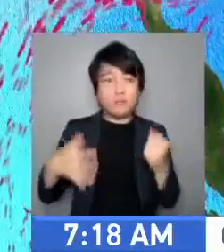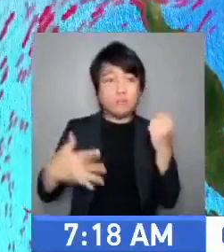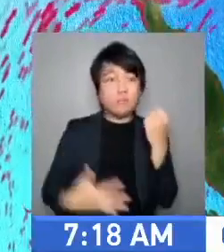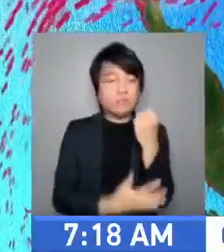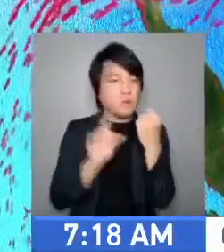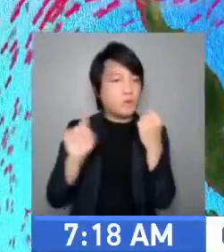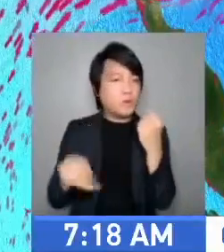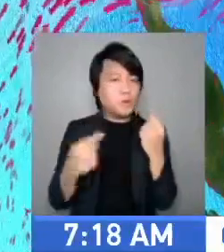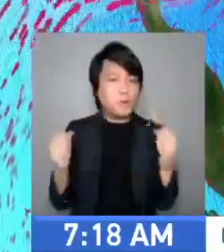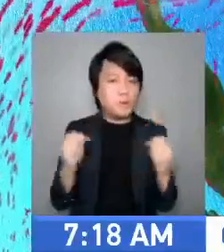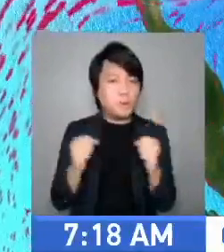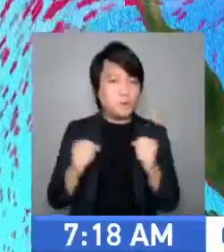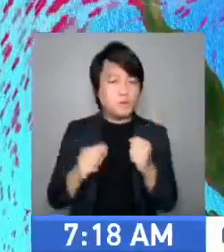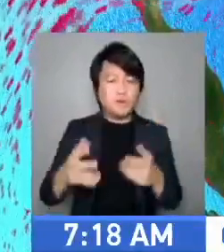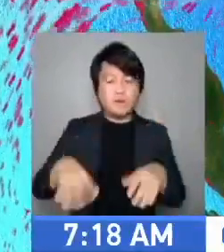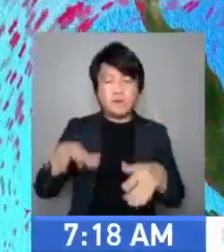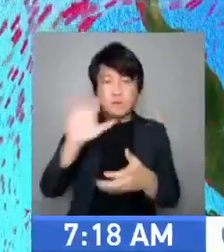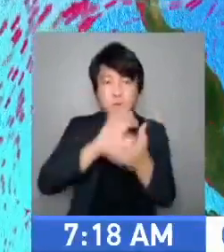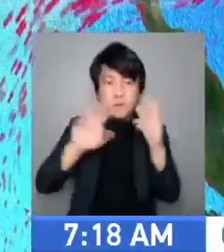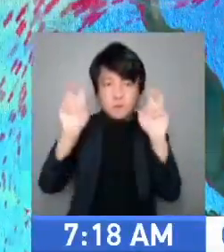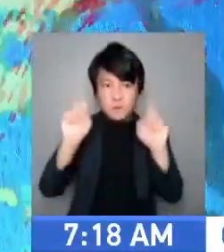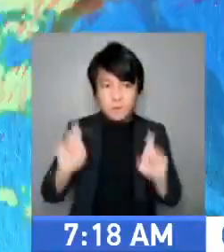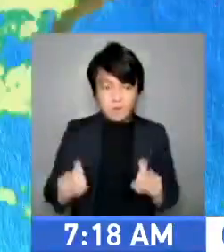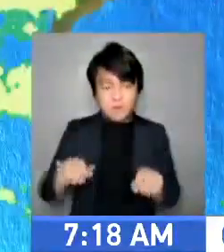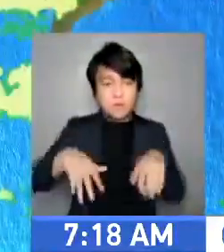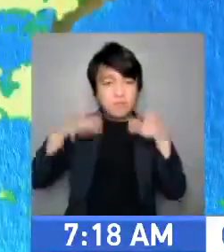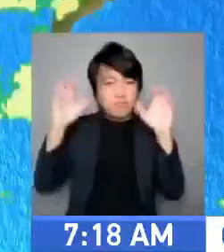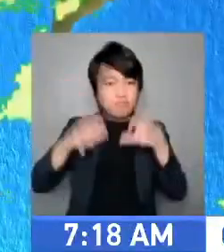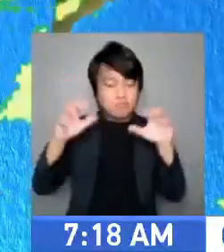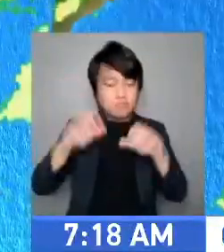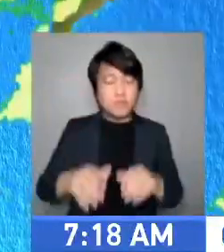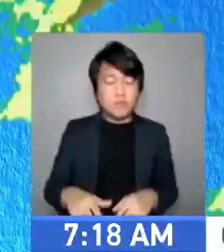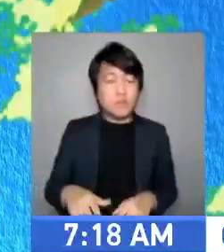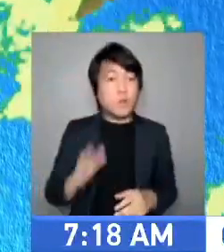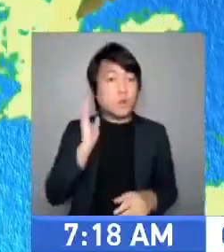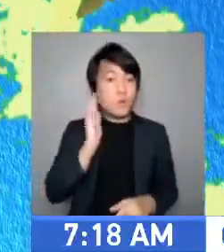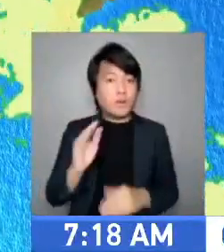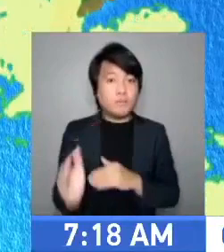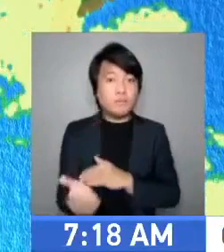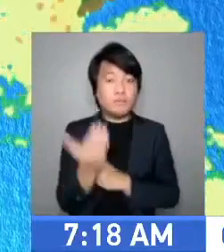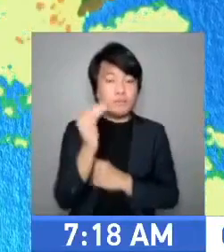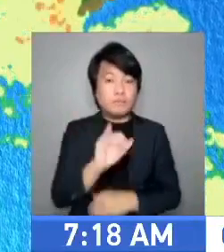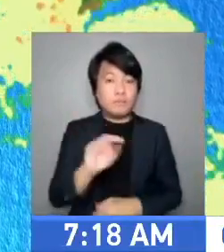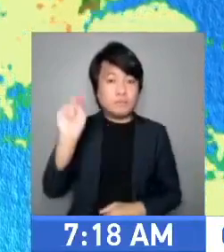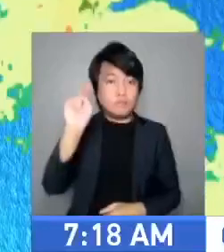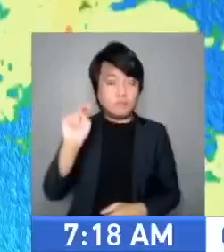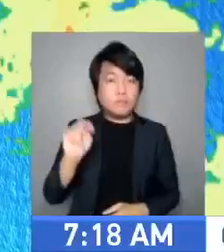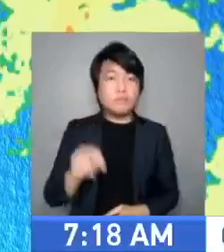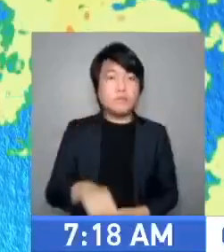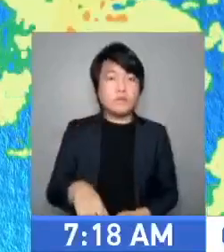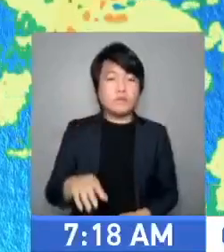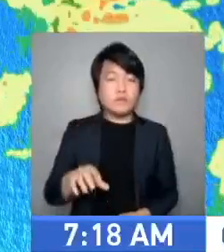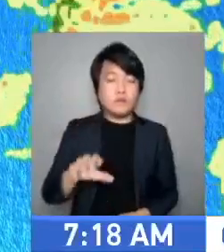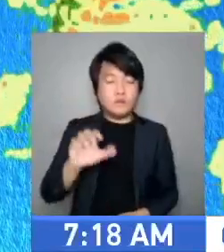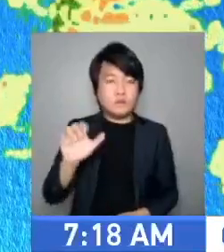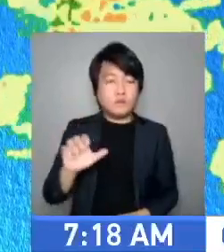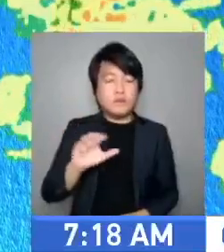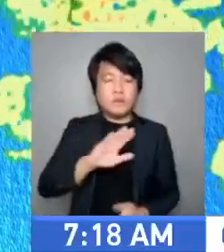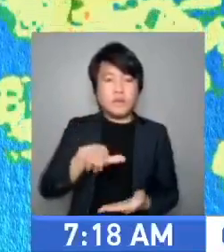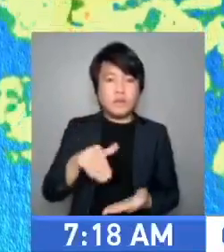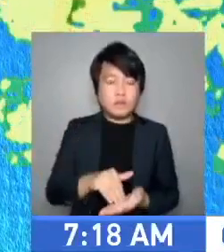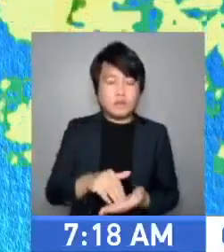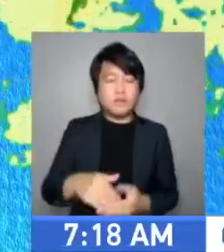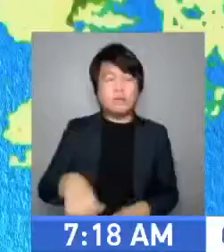magpapaulan sa bansa. Asahan ang pag-ulan ngayong umaga sa ilang bahagi ng Ilocos Region, Cordillera, Central Luzon, Palawan, Zamboanga